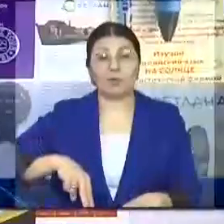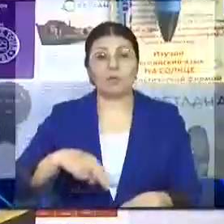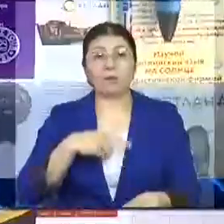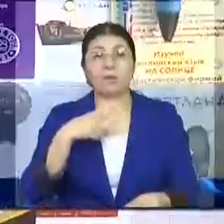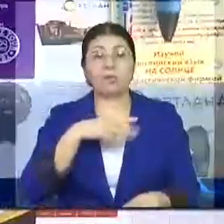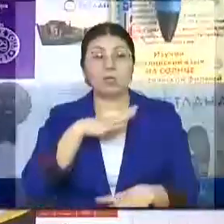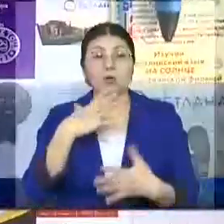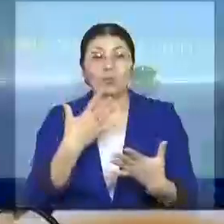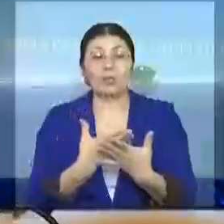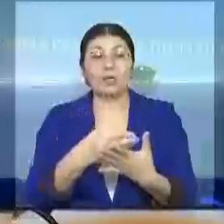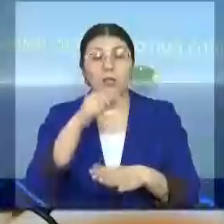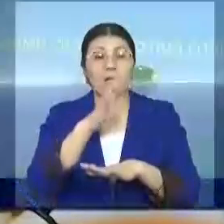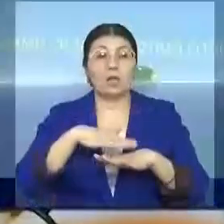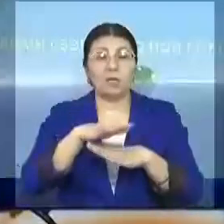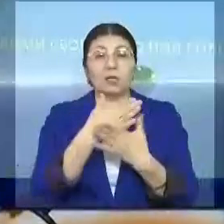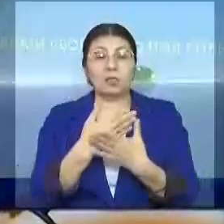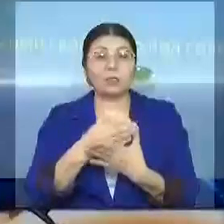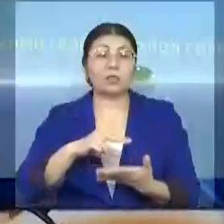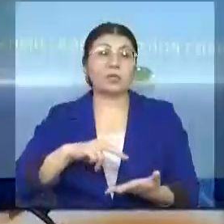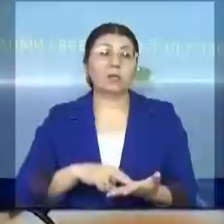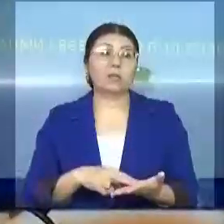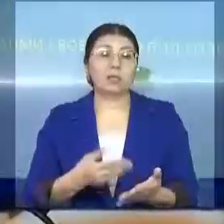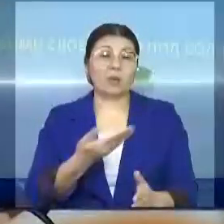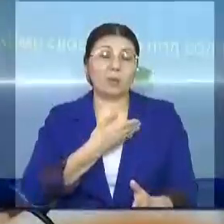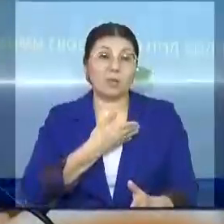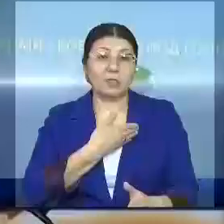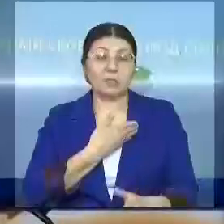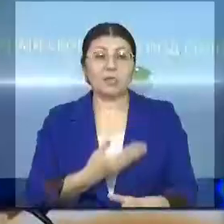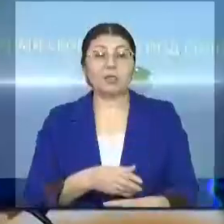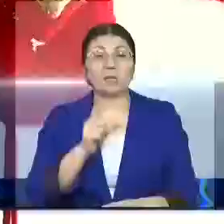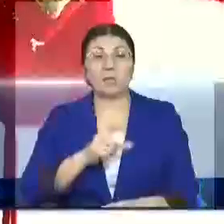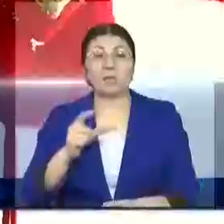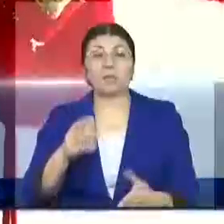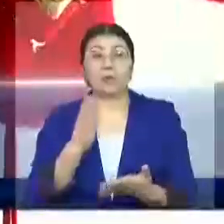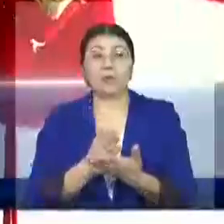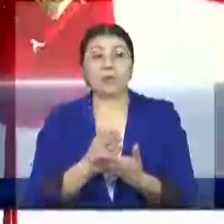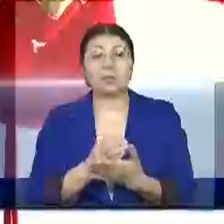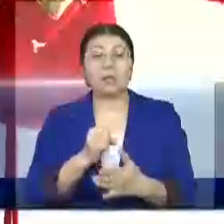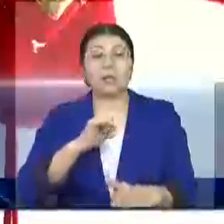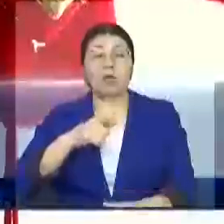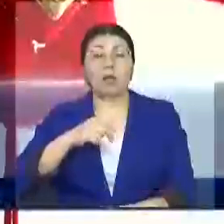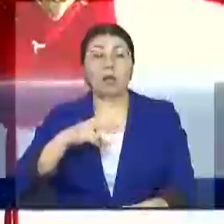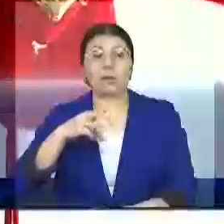бара бермейтін елдерге де сапар жоспарлап отырған ақтөбеліктер бар. Ол елдер Танзания,